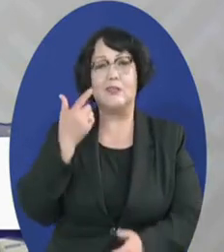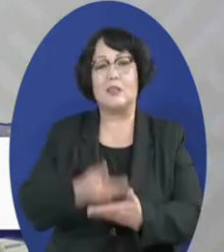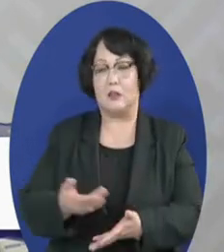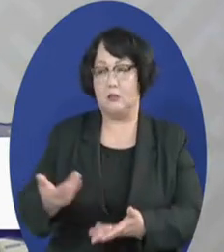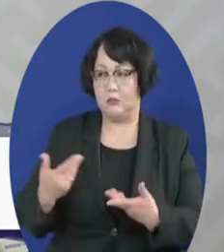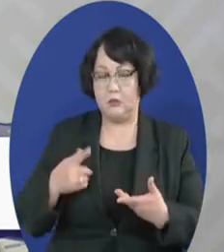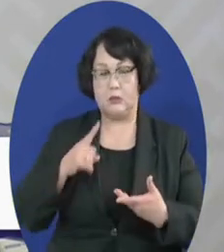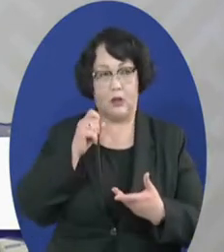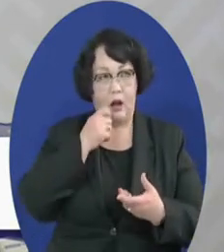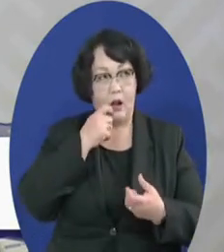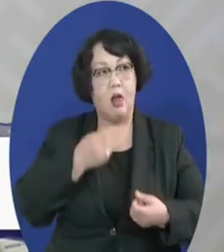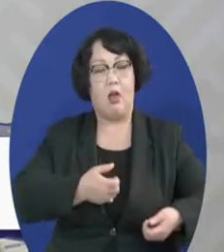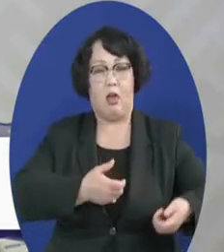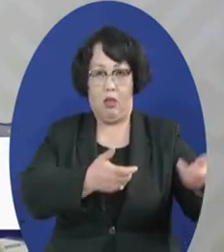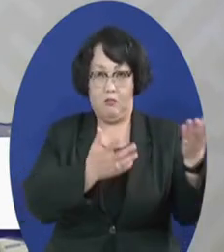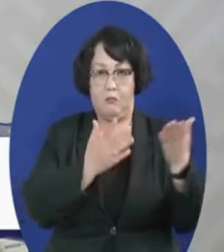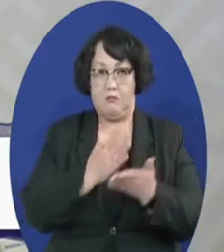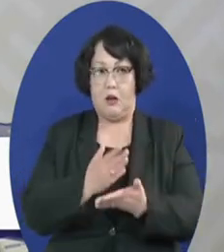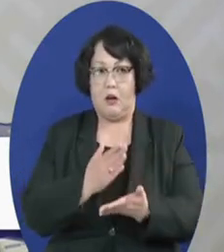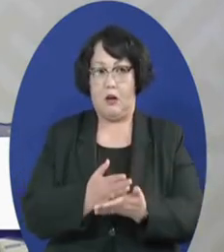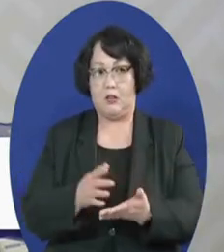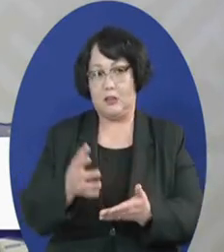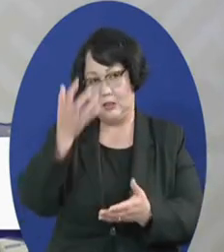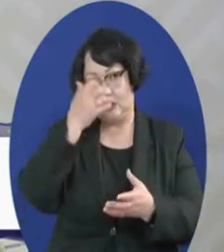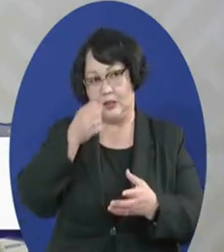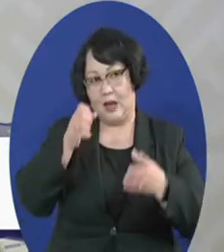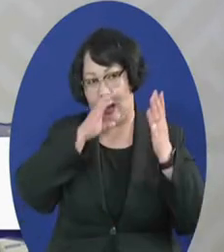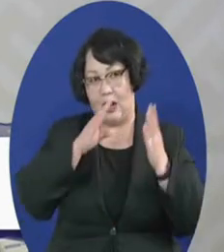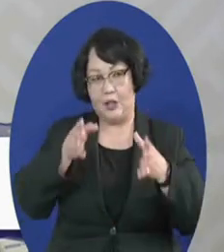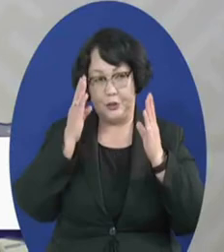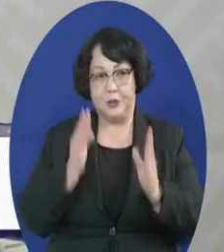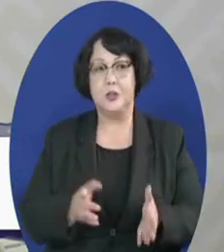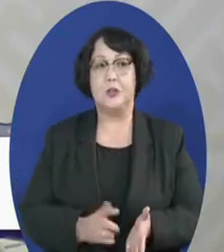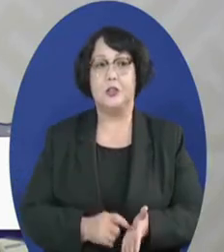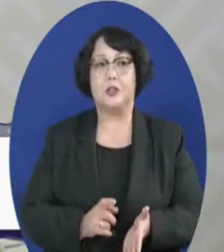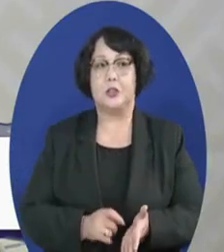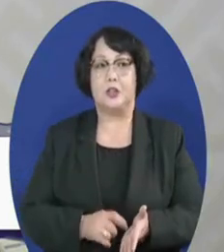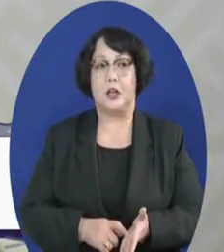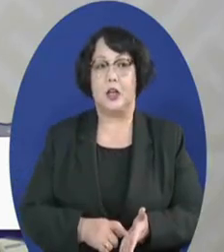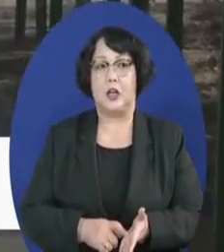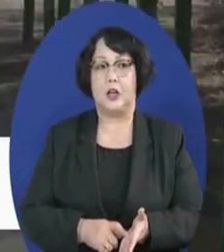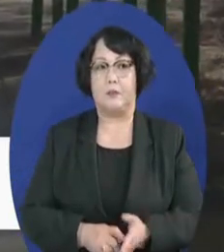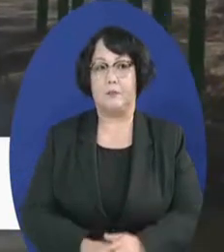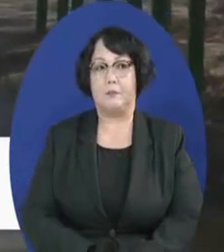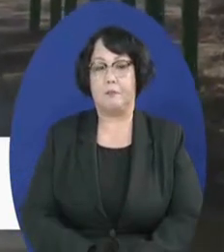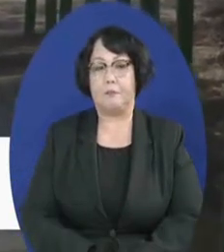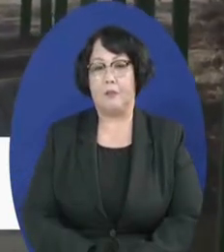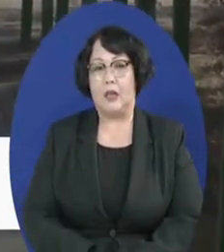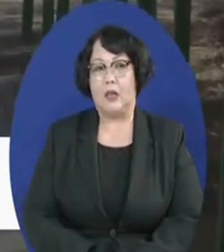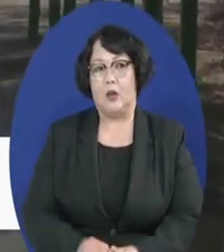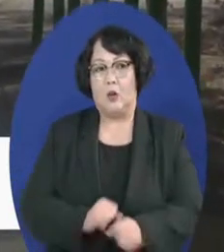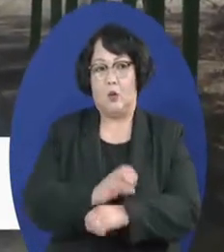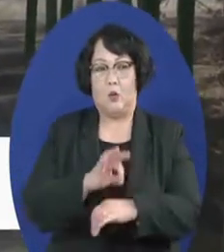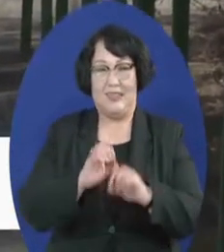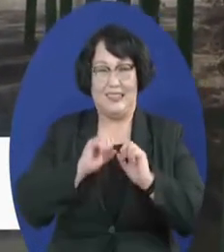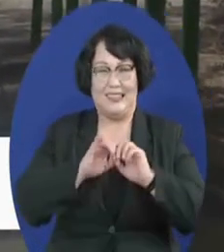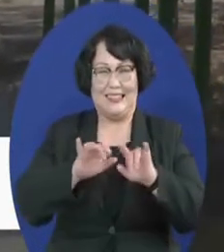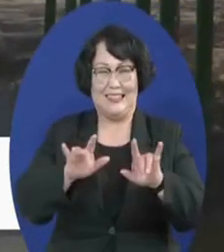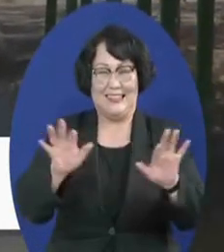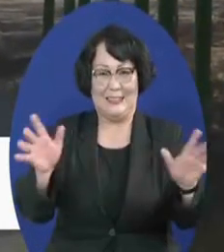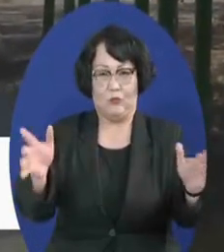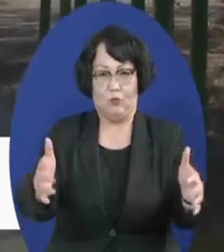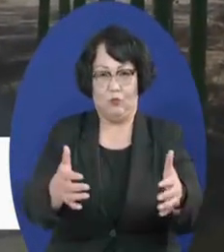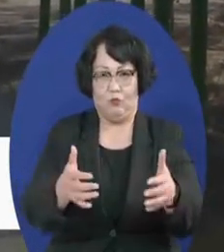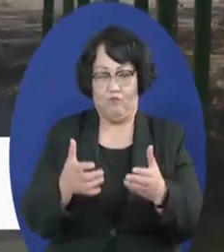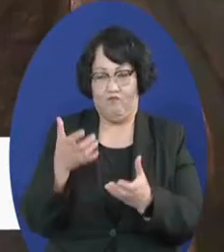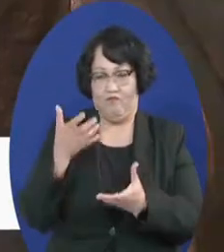нэр дамжиж уламжилсан байгаа. Энэ асуудлыг засгийн газар шийдвэрлүүлэх ажлыг өнөөдөр ийхүү хийж байна. Халдварын тархалтыг хөмж вакцинжуулалтыг